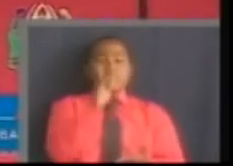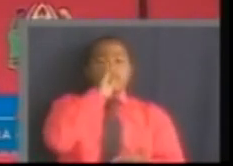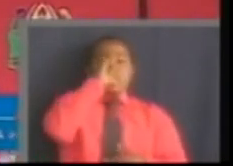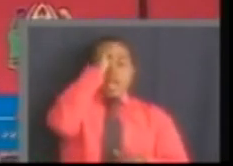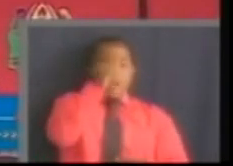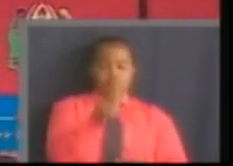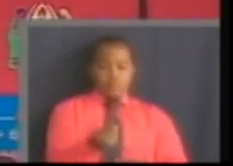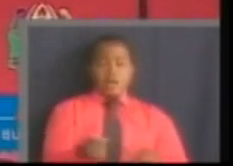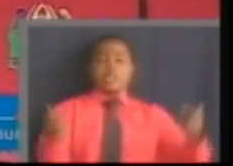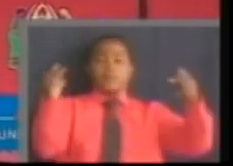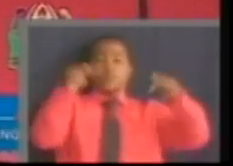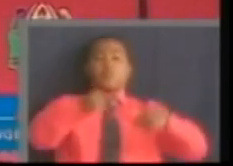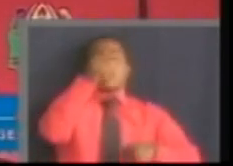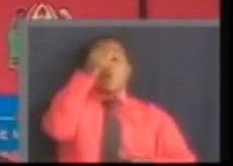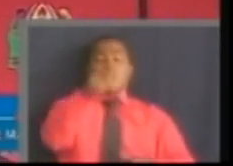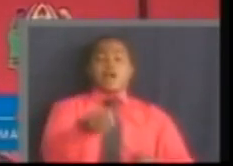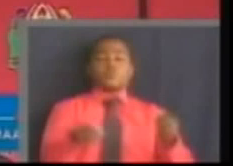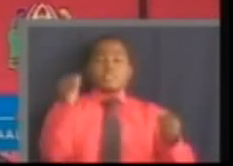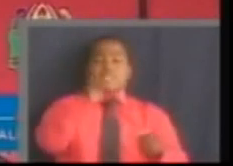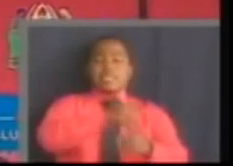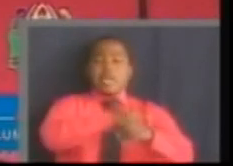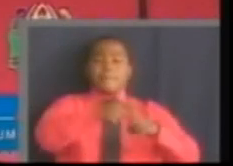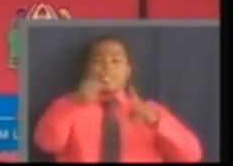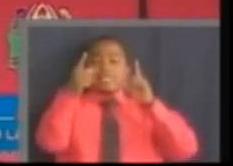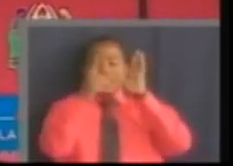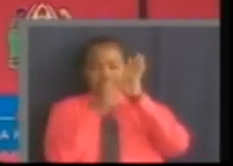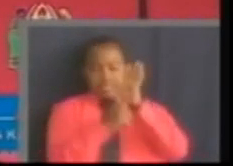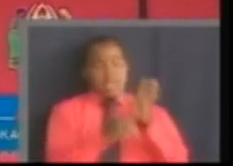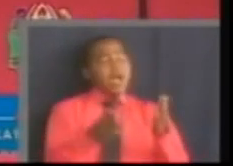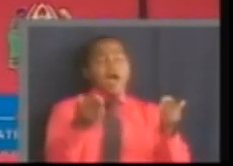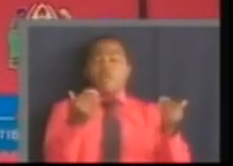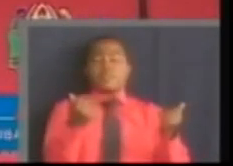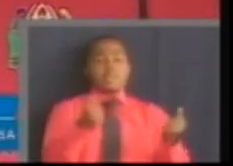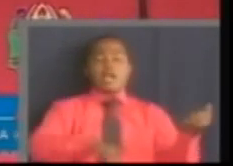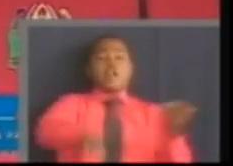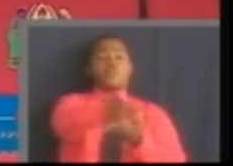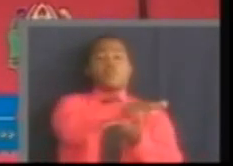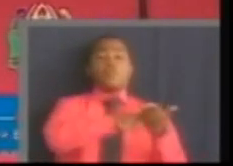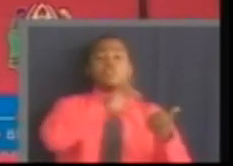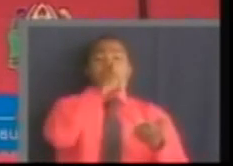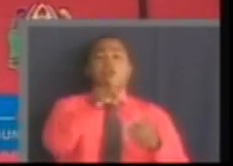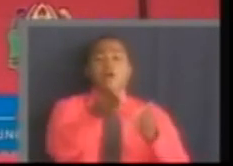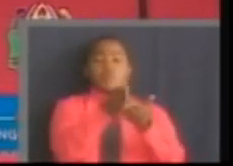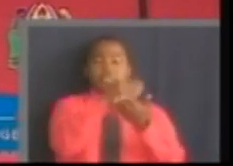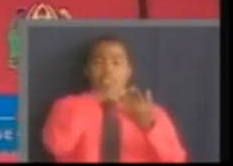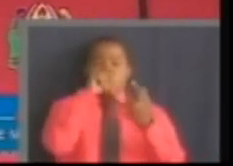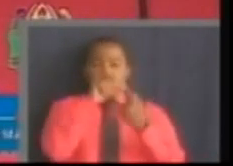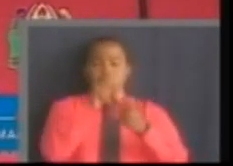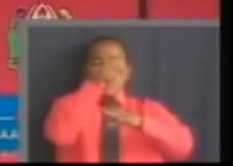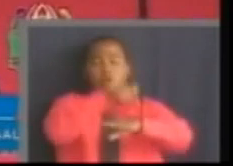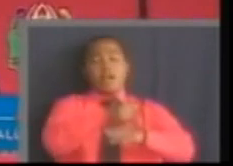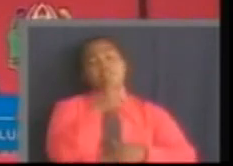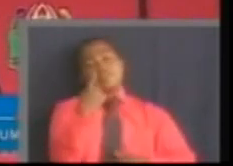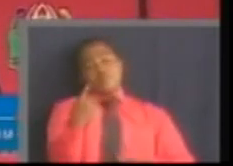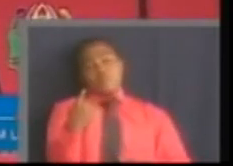anapokuwepo na watu kama 629 haiwezekani wote wakawa wako sehemu moja kwa wakati mmoja. Kamati